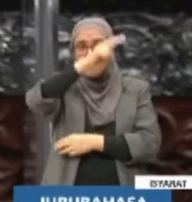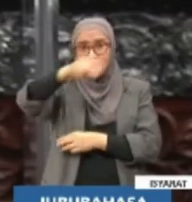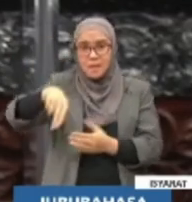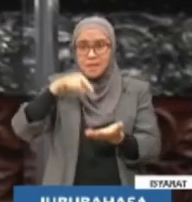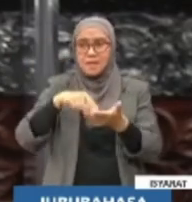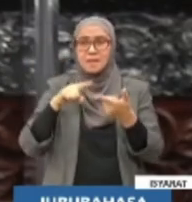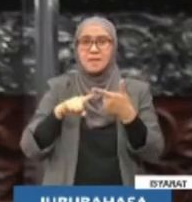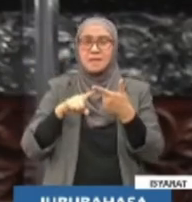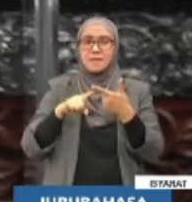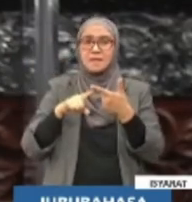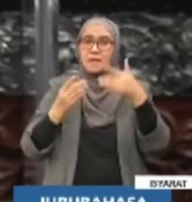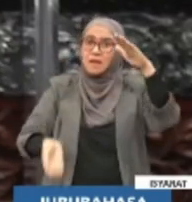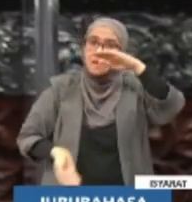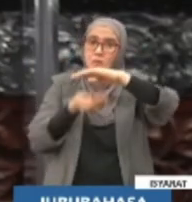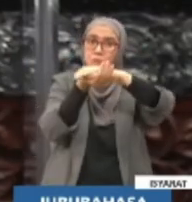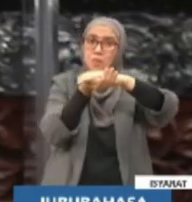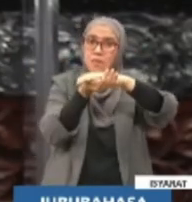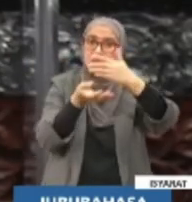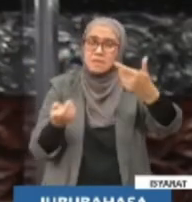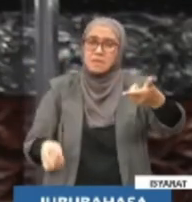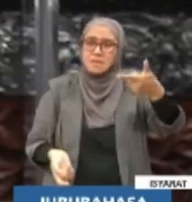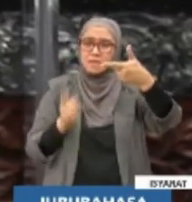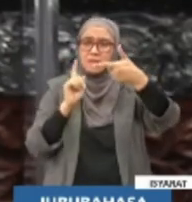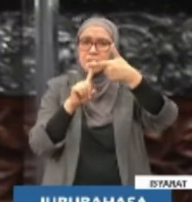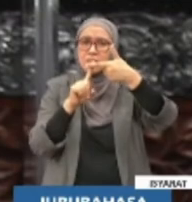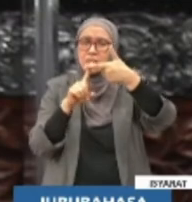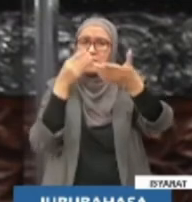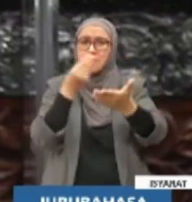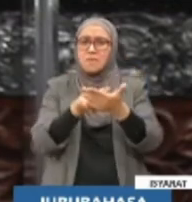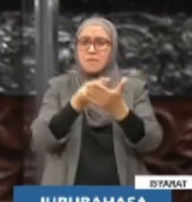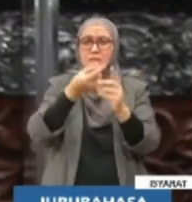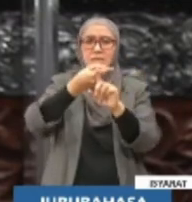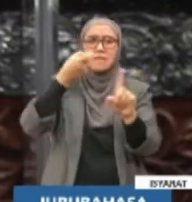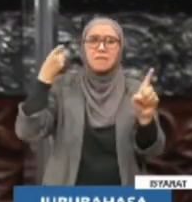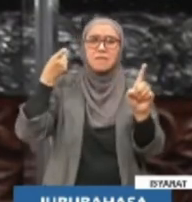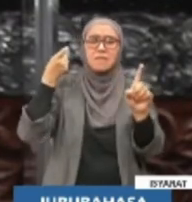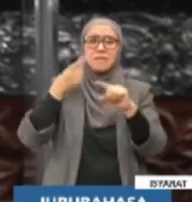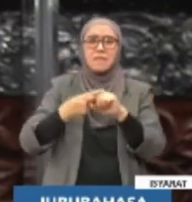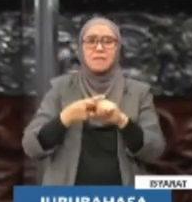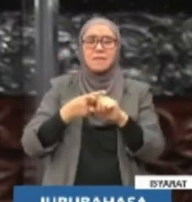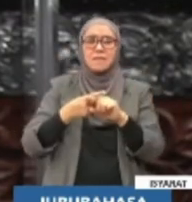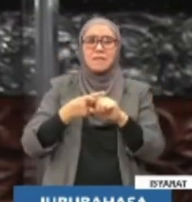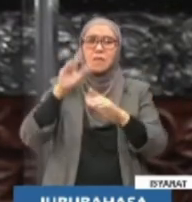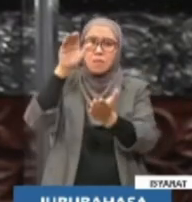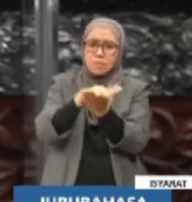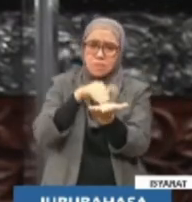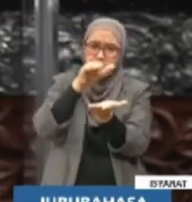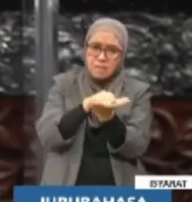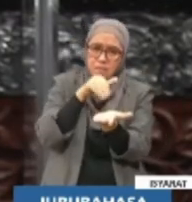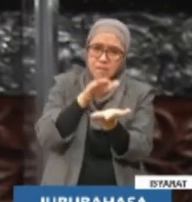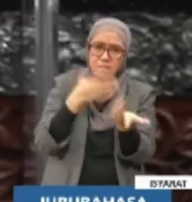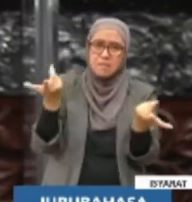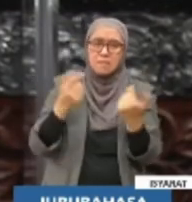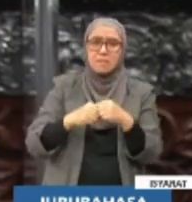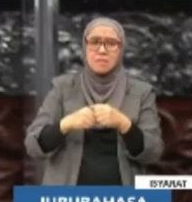rasuah selama Hai peluang dari sumarauw haram yang lain perjudian atau